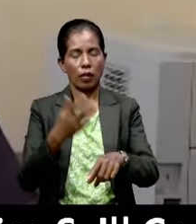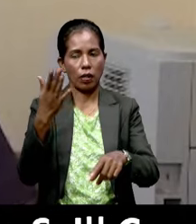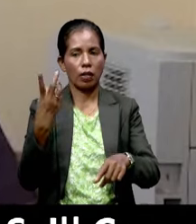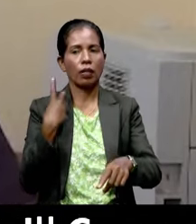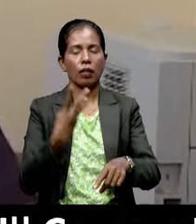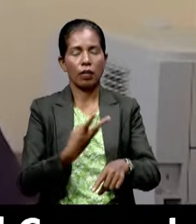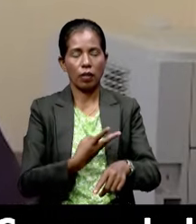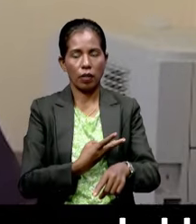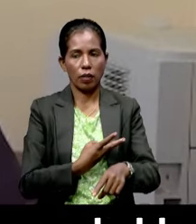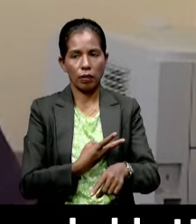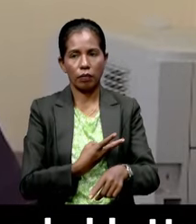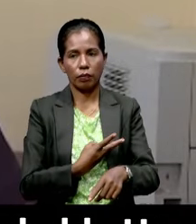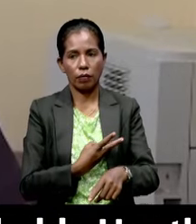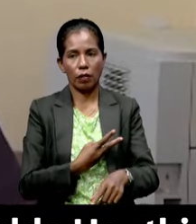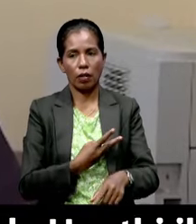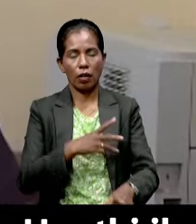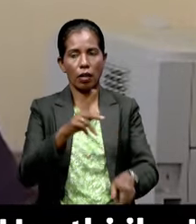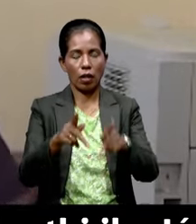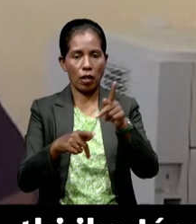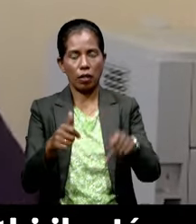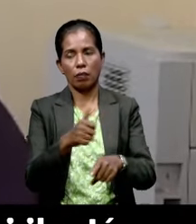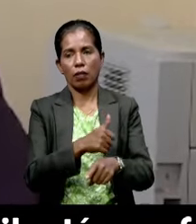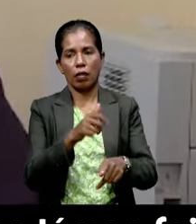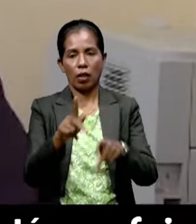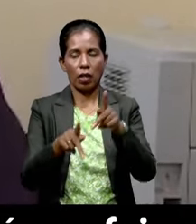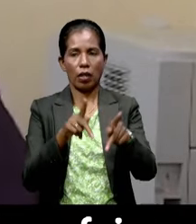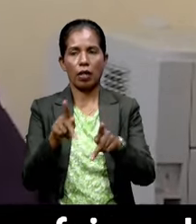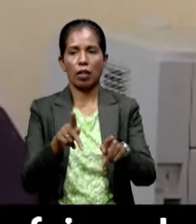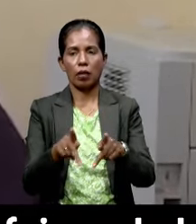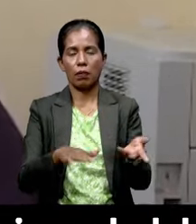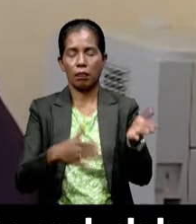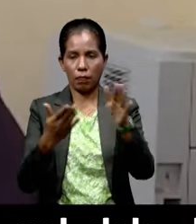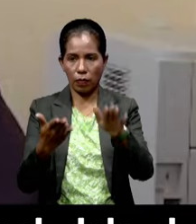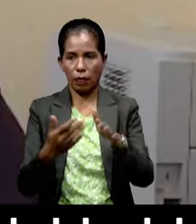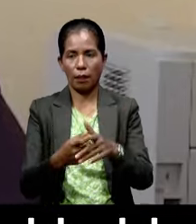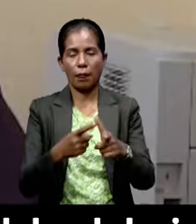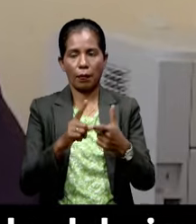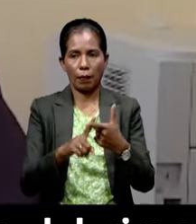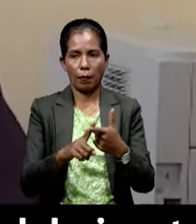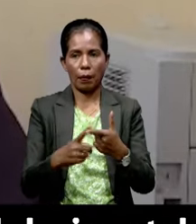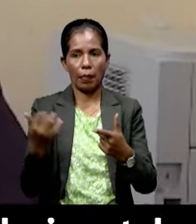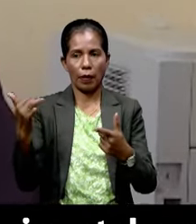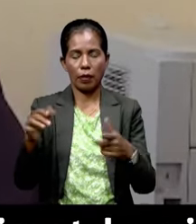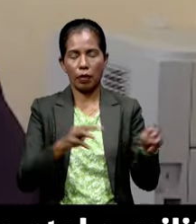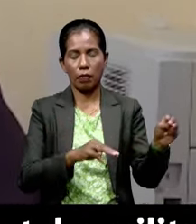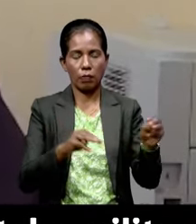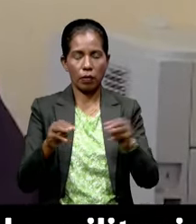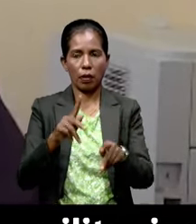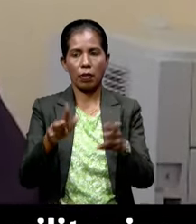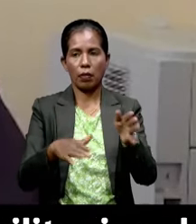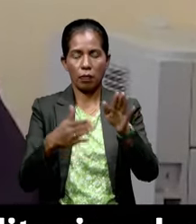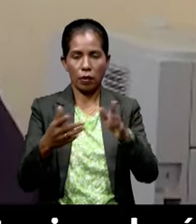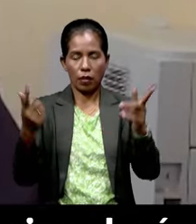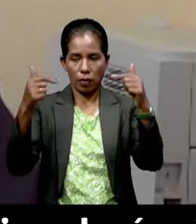ia tinian kumdiare balu mate, ia nema ka sirat mobilizer nia matisin,